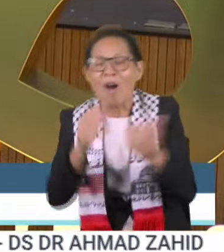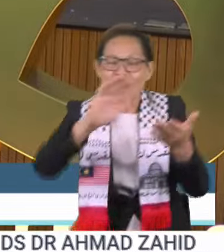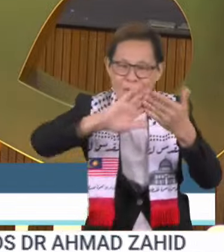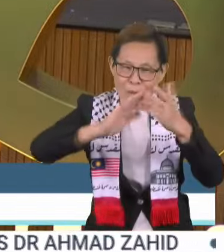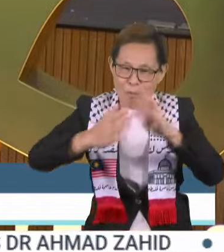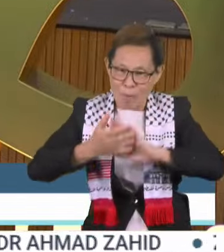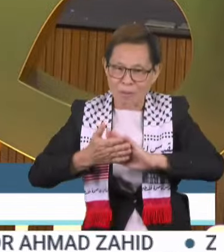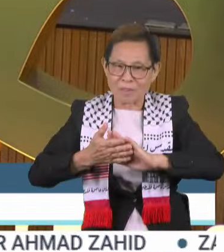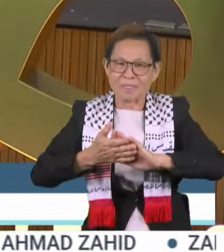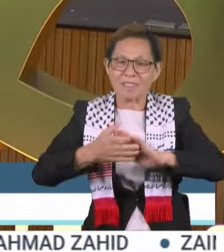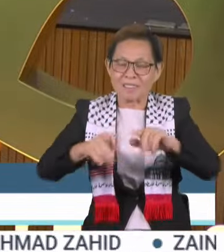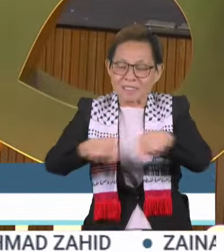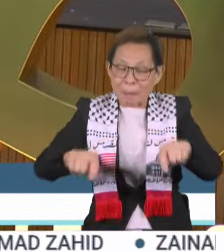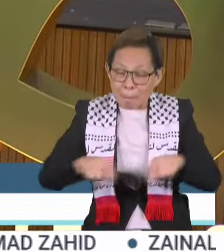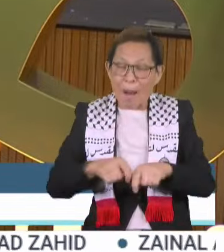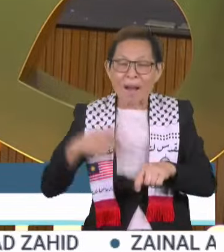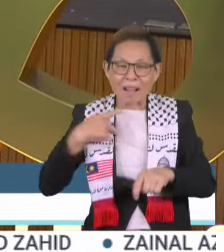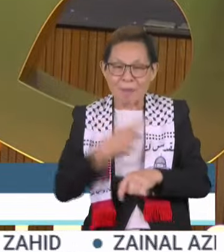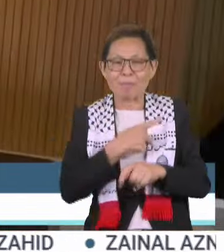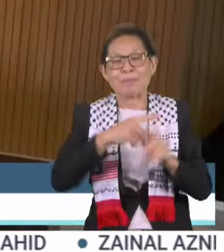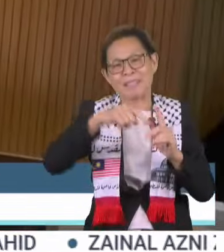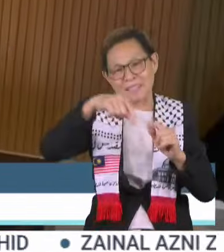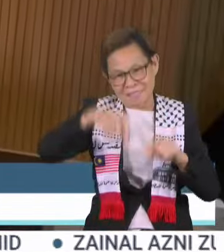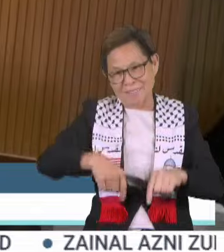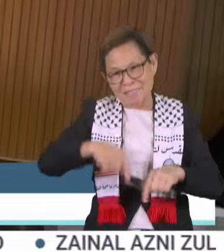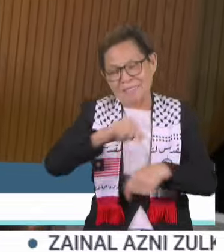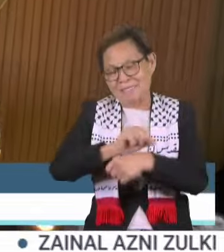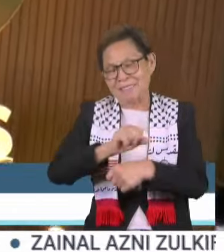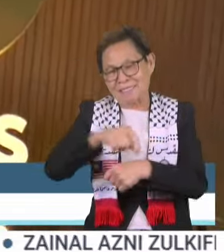komuniti di tempat kami beroperasi.